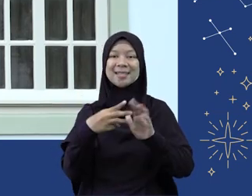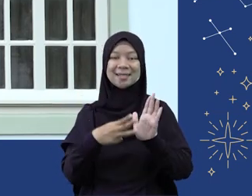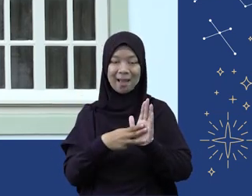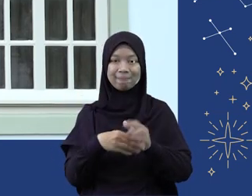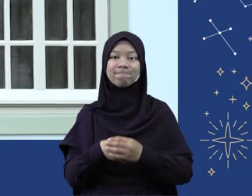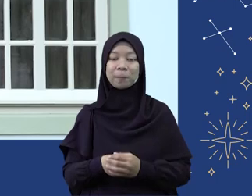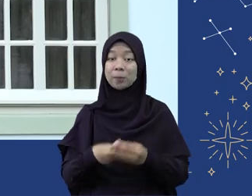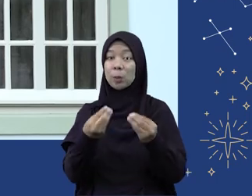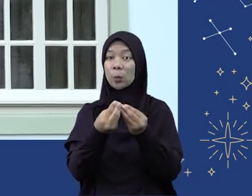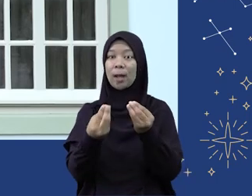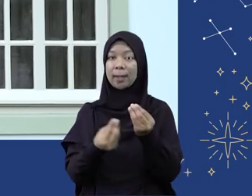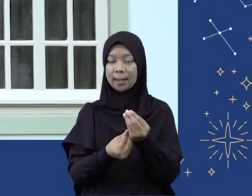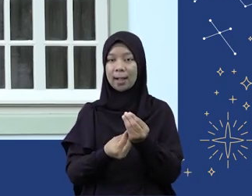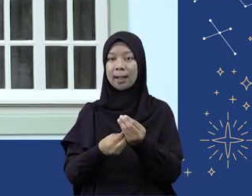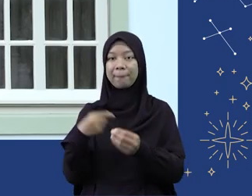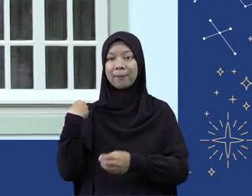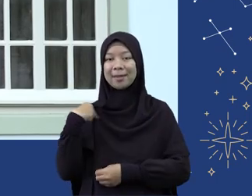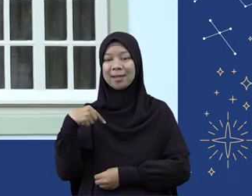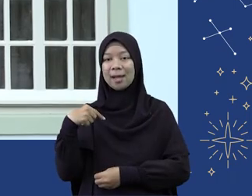wakil dari kominfo